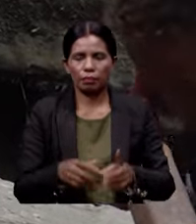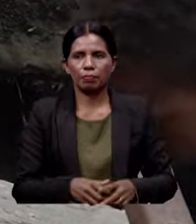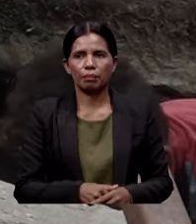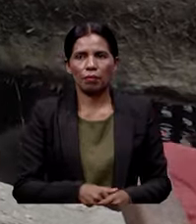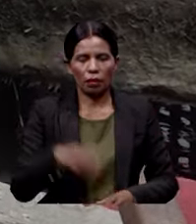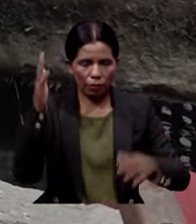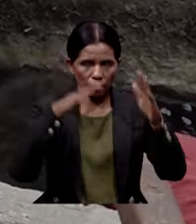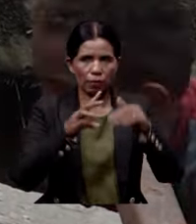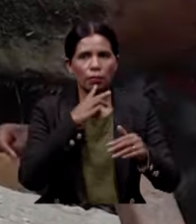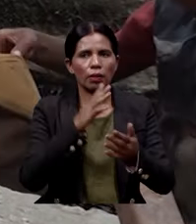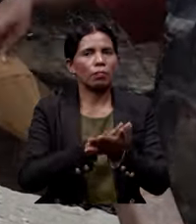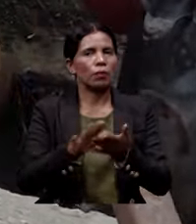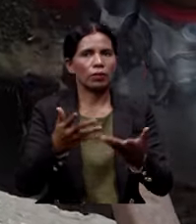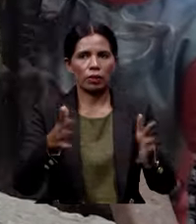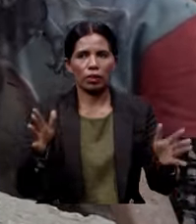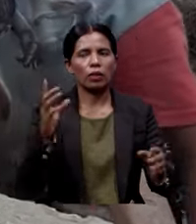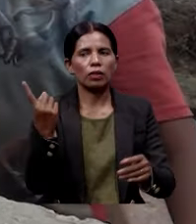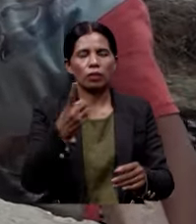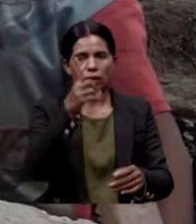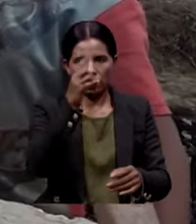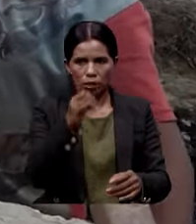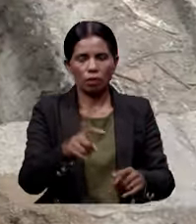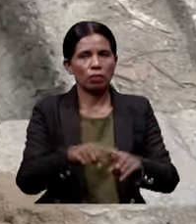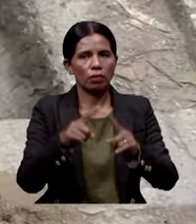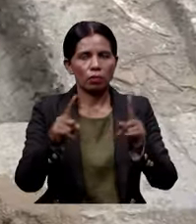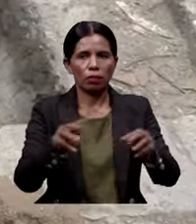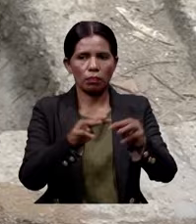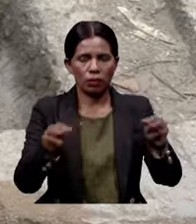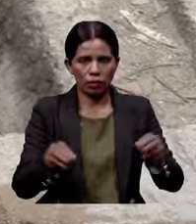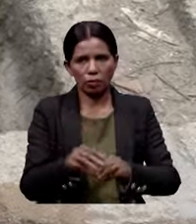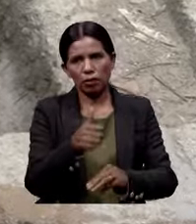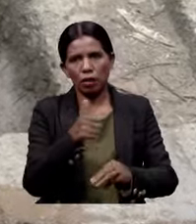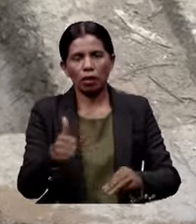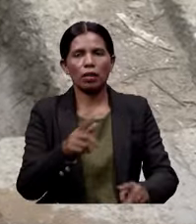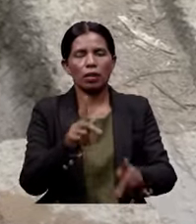Problema falta be mos laos acontece de dia capital dili, mai be municipio si recelo mos